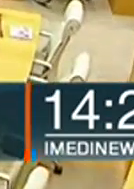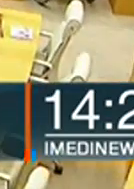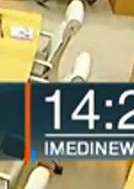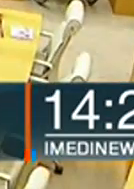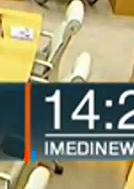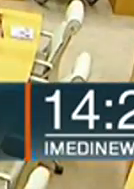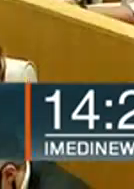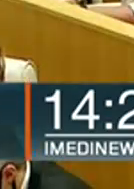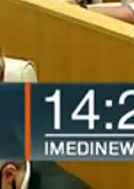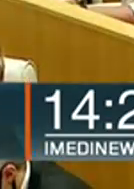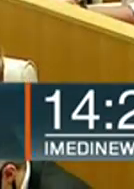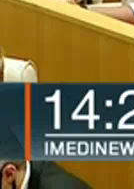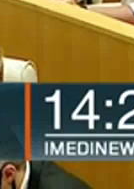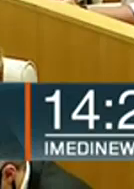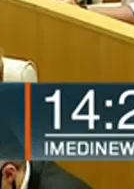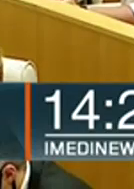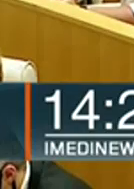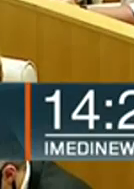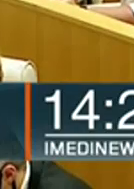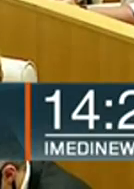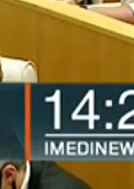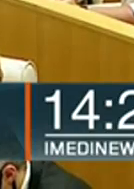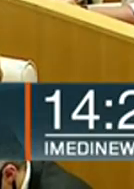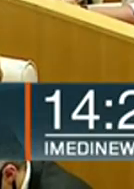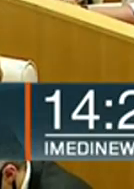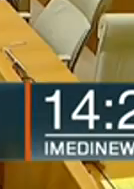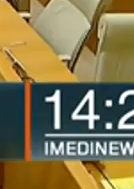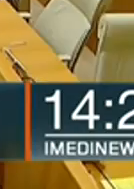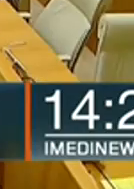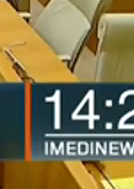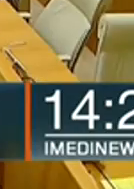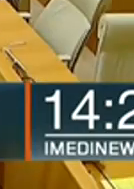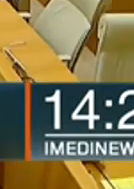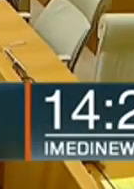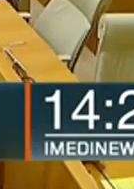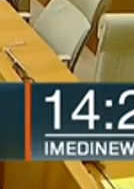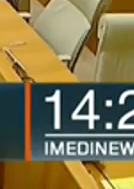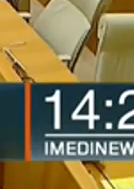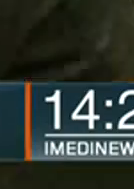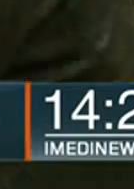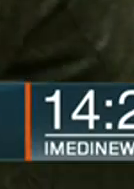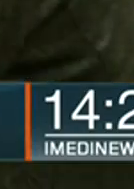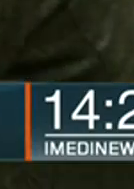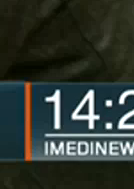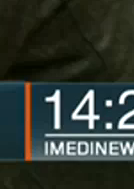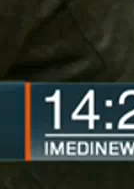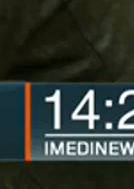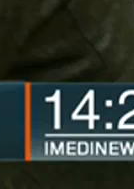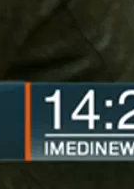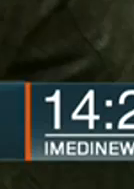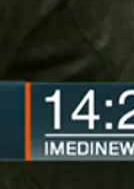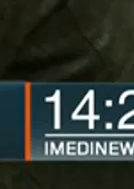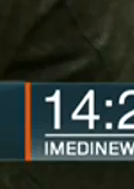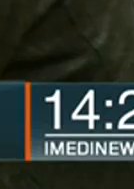გარეშე შესვლისათვის ფიზიკური პირი დაჯარიმდება 20 ლარით. თავად საჯარო სივრცის მფლობელი იურიდიული პირი კი 500